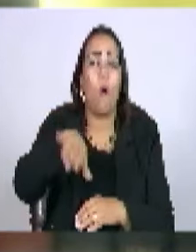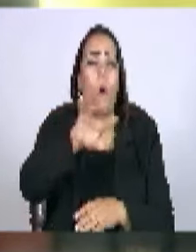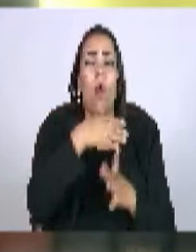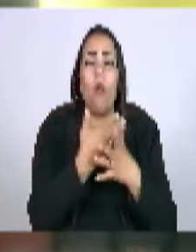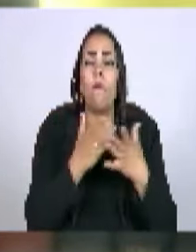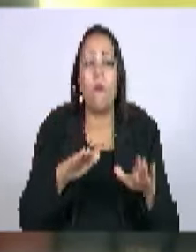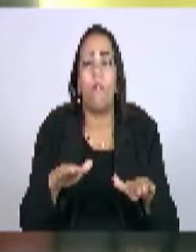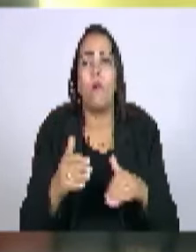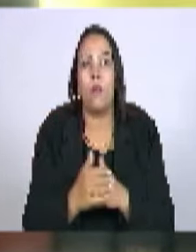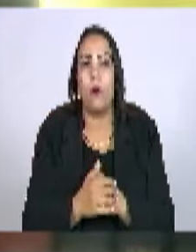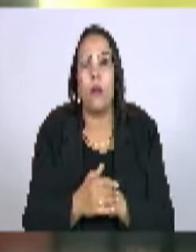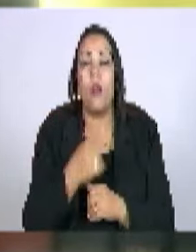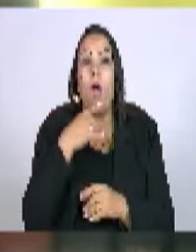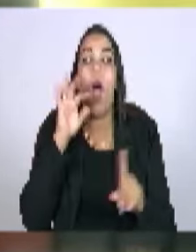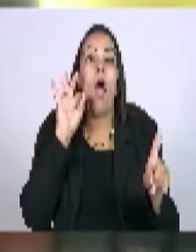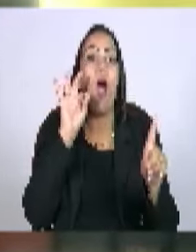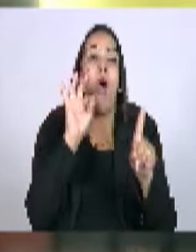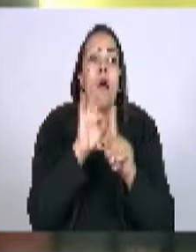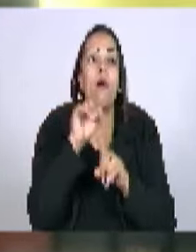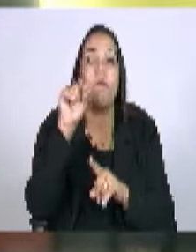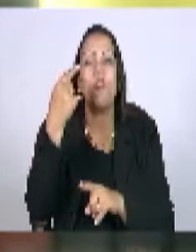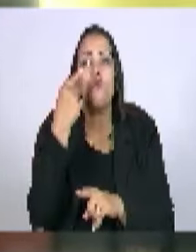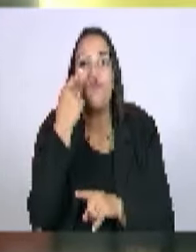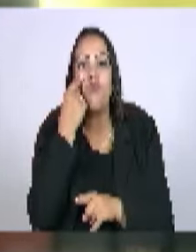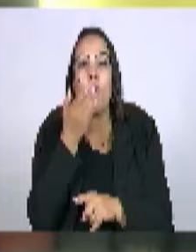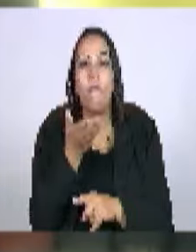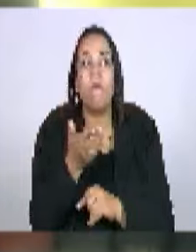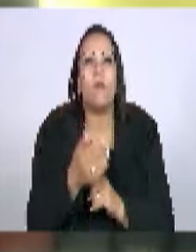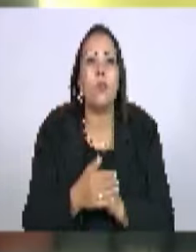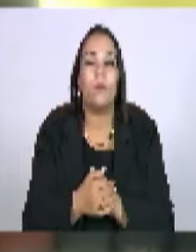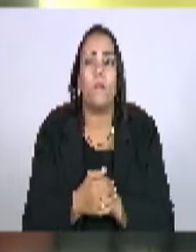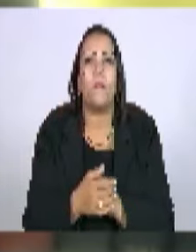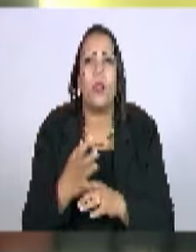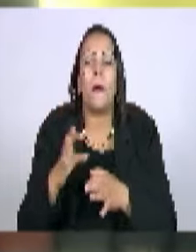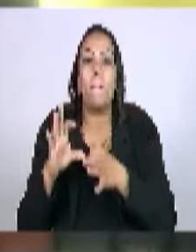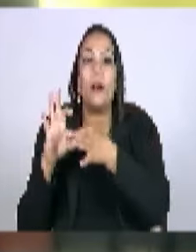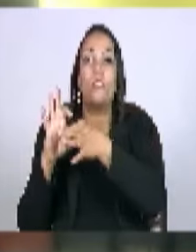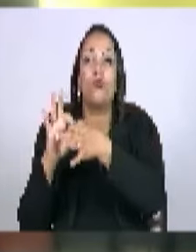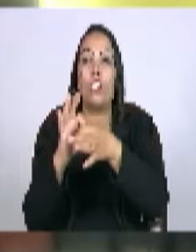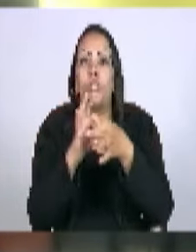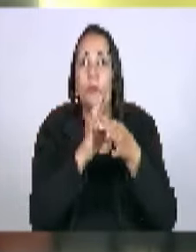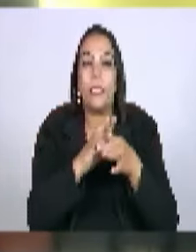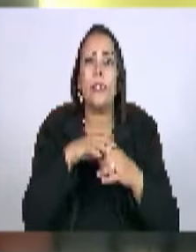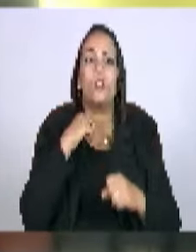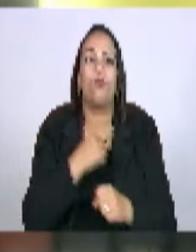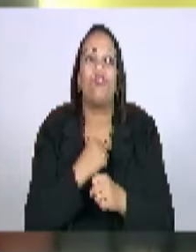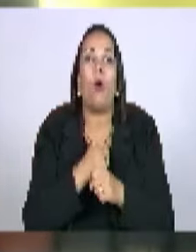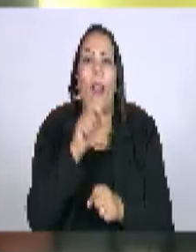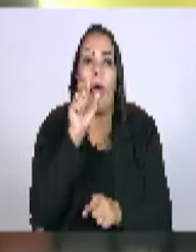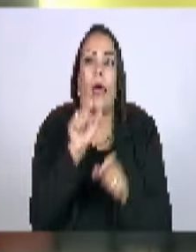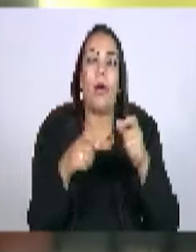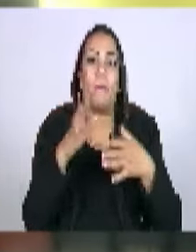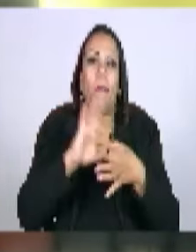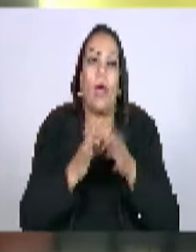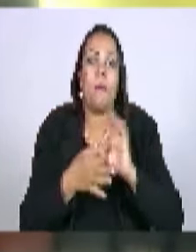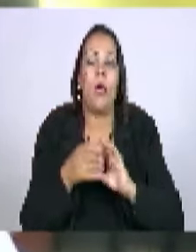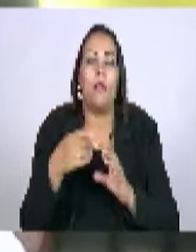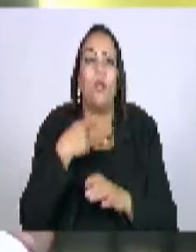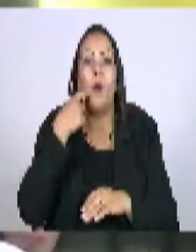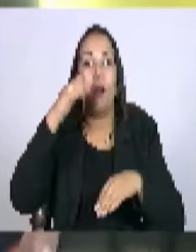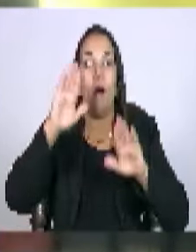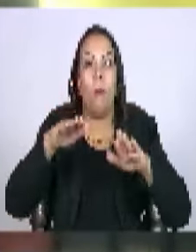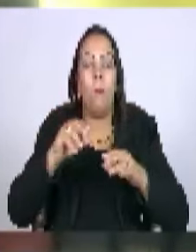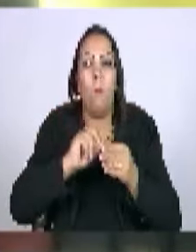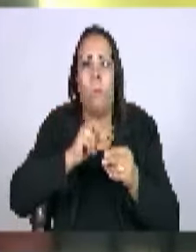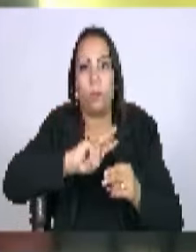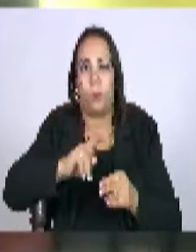ا الغرض منه زي ما احنا شايفين تشبيك العمل الاهلي يعني جاد